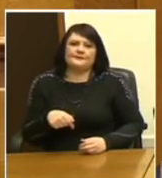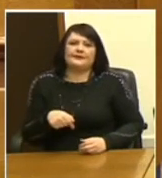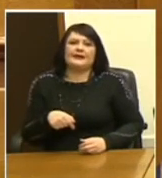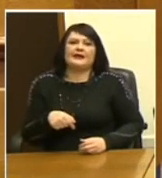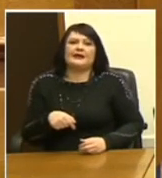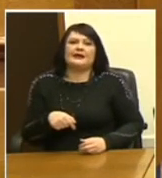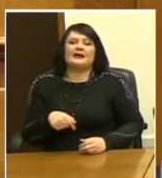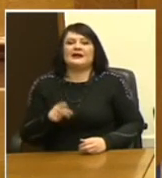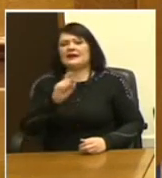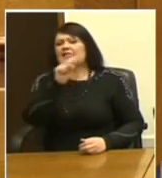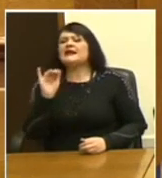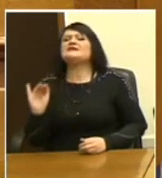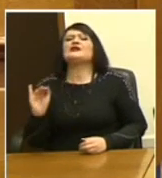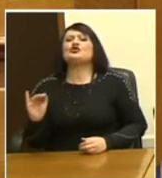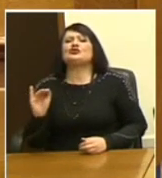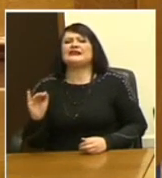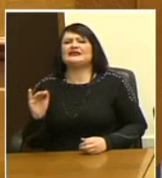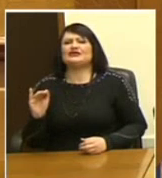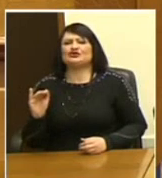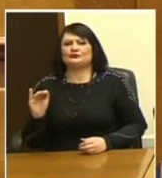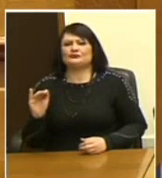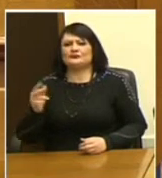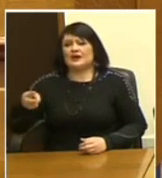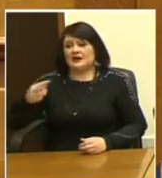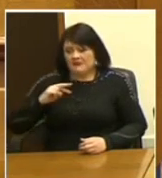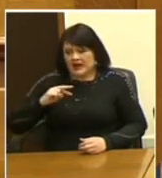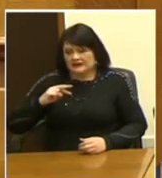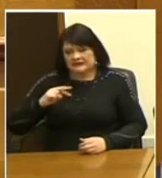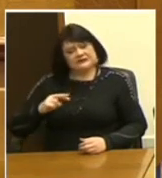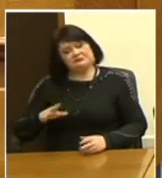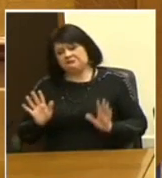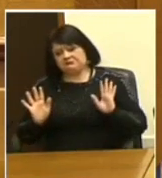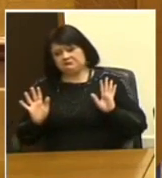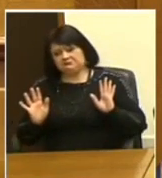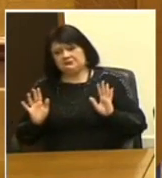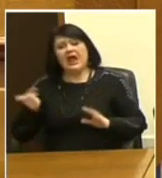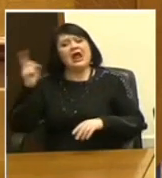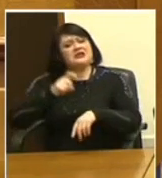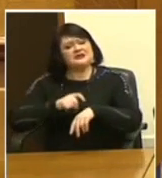να κάνω μια ερώτηση σε εσάς, ρητορική, αν θέλετε απαντάτε τώρα, αν θέλετε κάποια άλλη στιγμή.